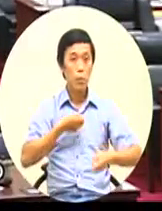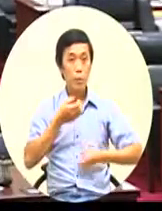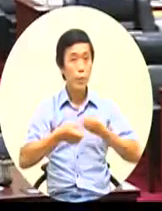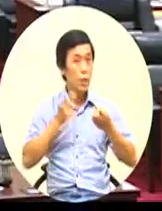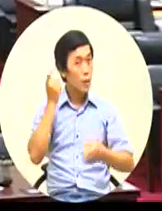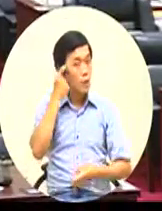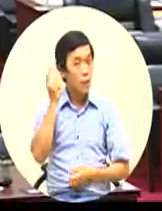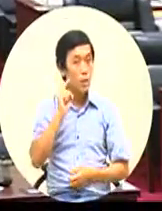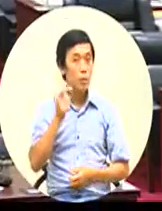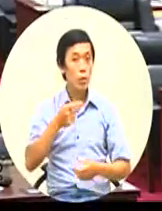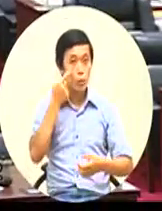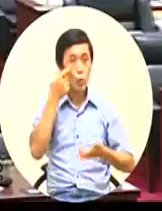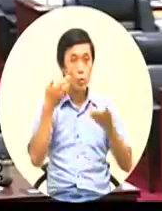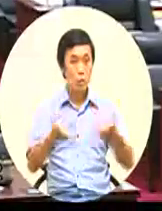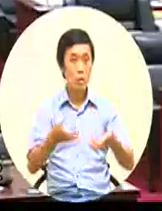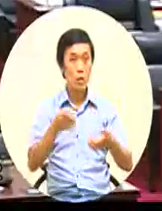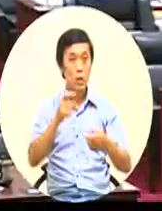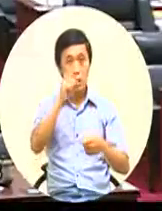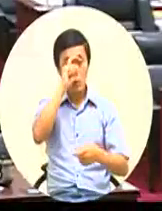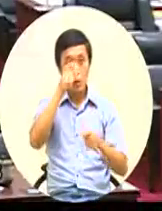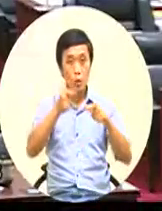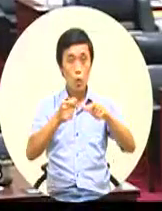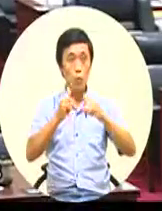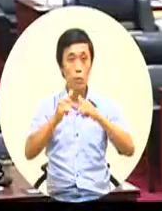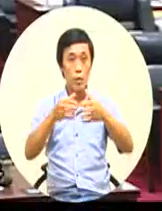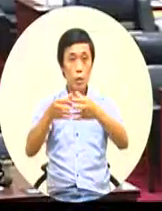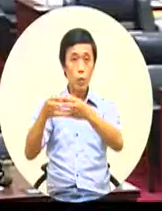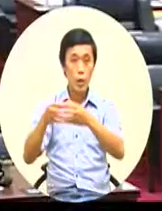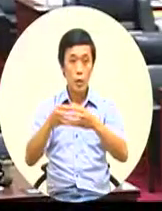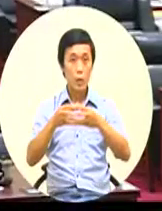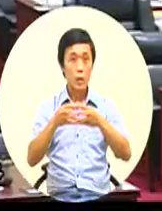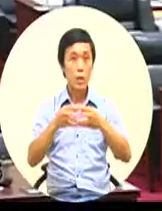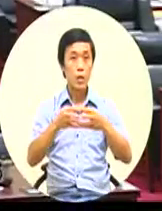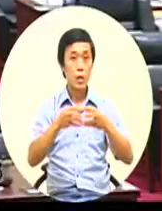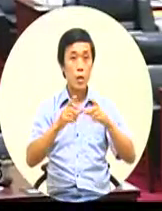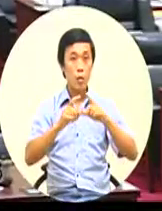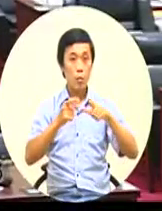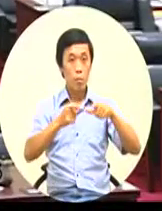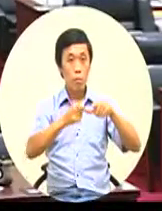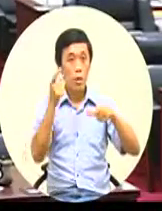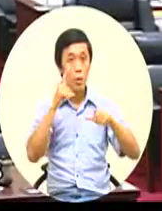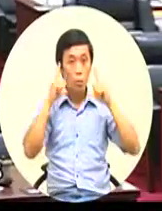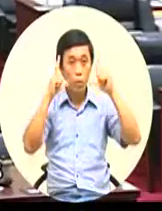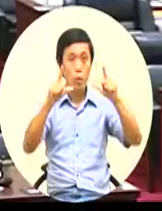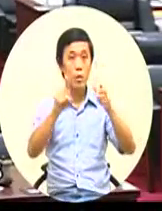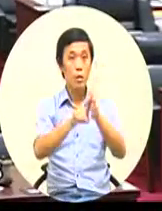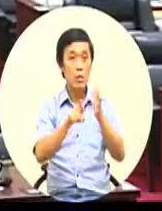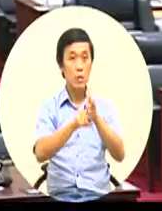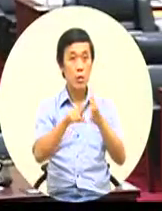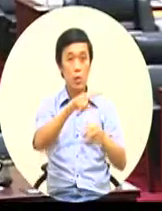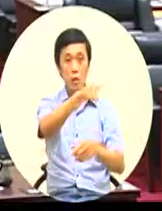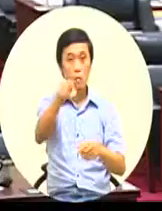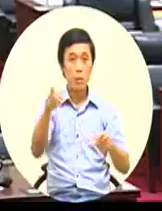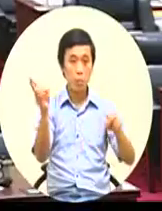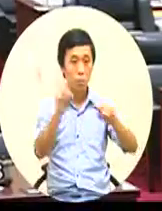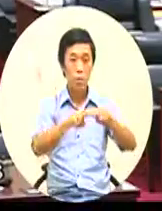民团体站出来的时候，市长不要再关起你们的大门，不要再把百姓往外推，听听人民的声音。